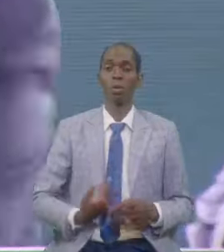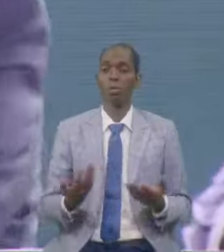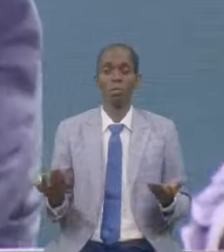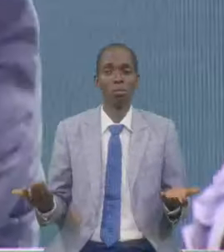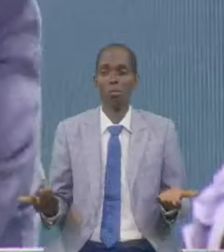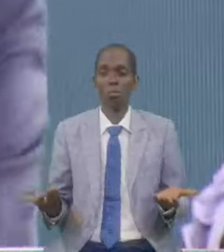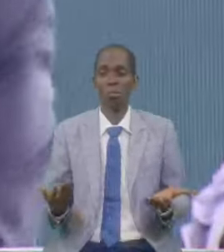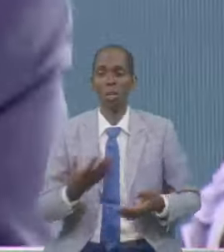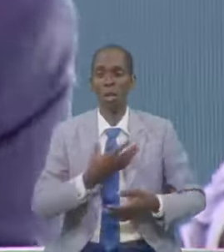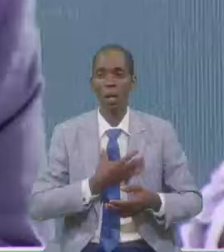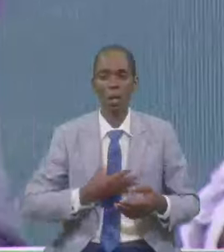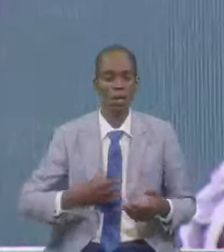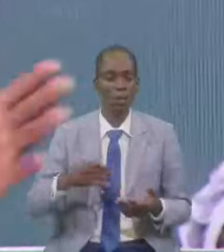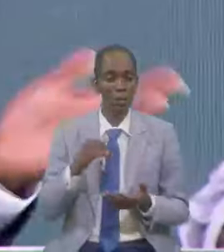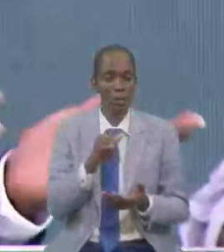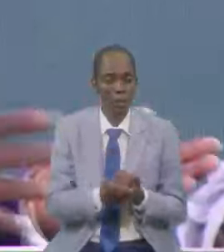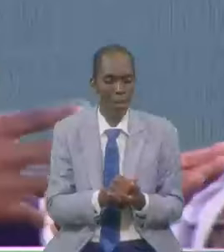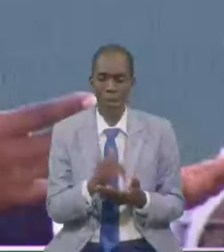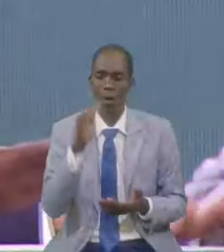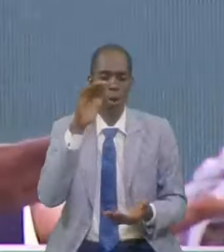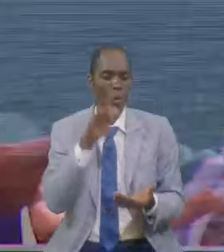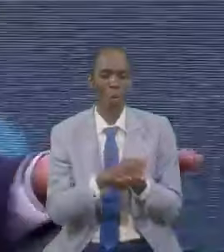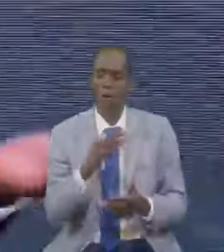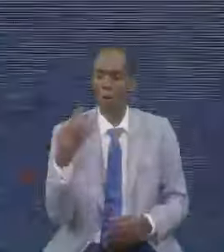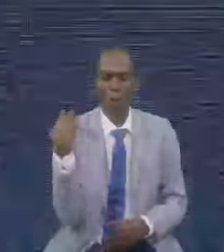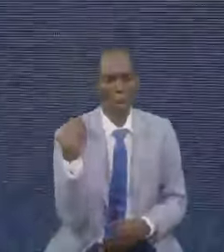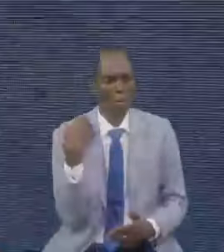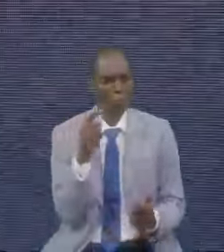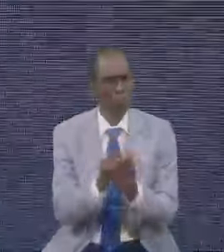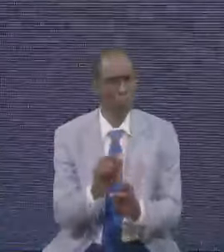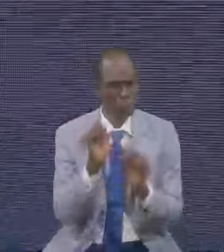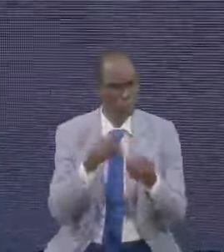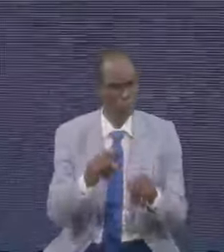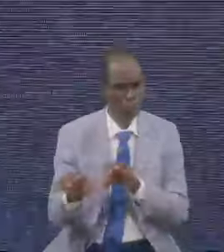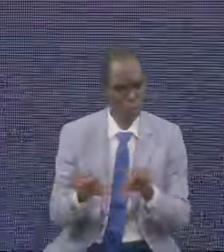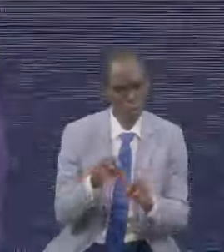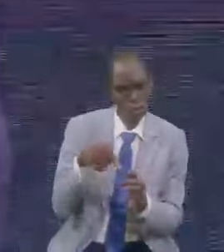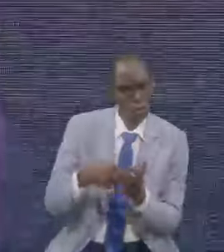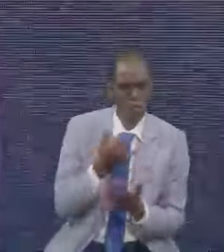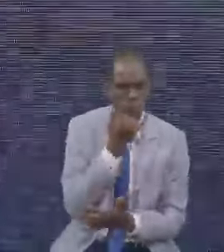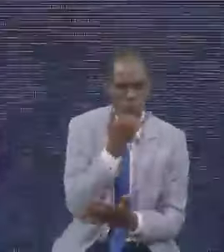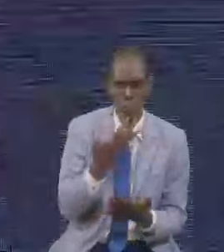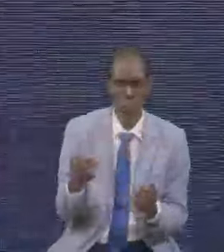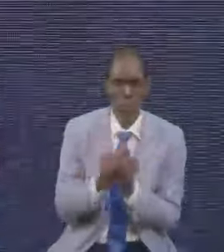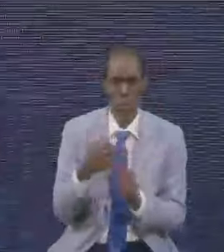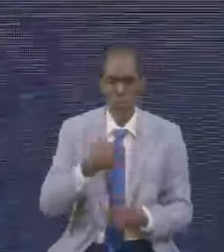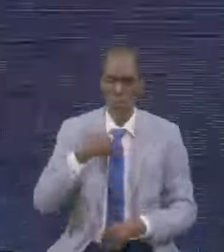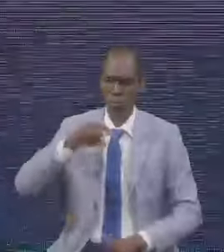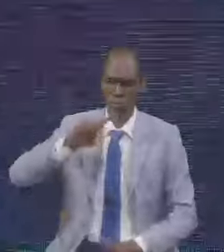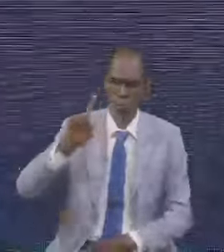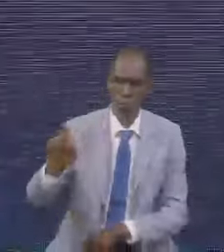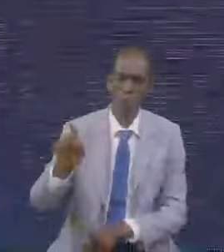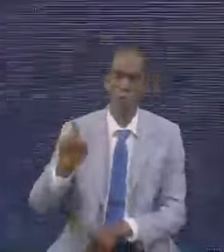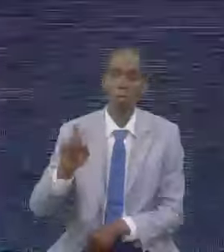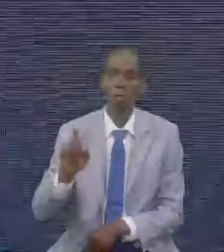that wife of the master came and said, can you do this with me? యజమాని భార్య వచ్చి నాతో ఈ పాపం చేస్తావన్నప్పుడు